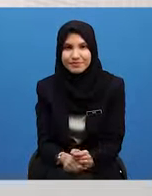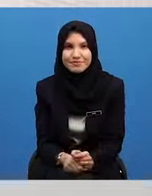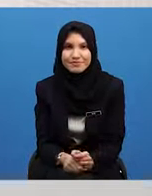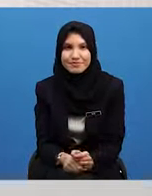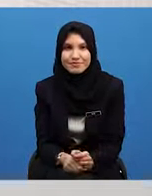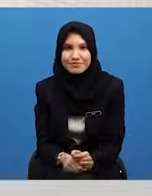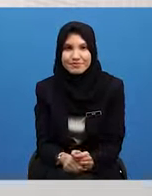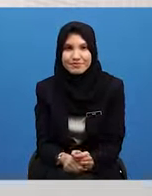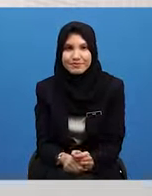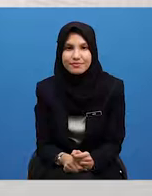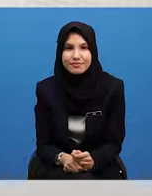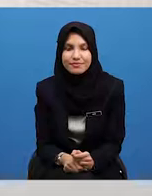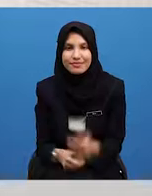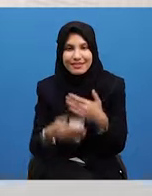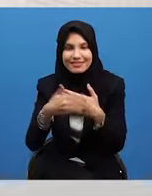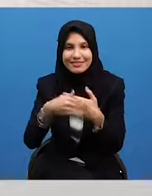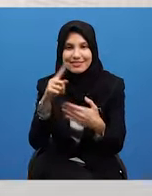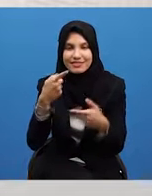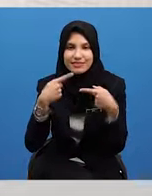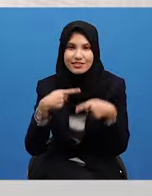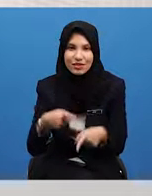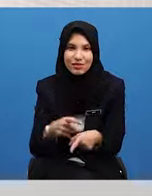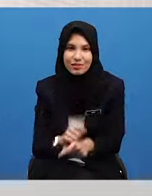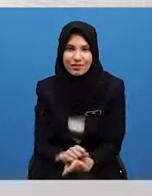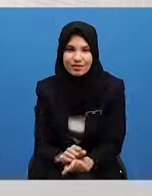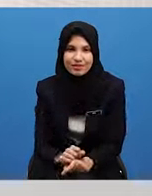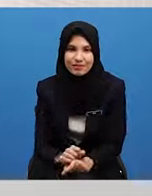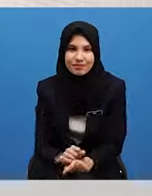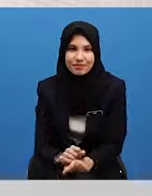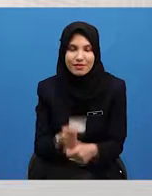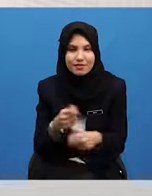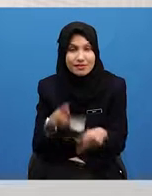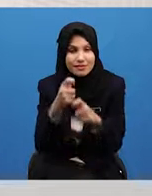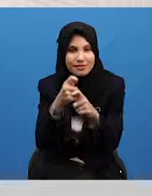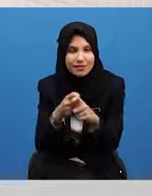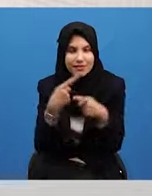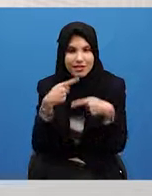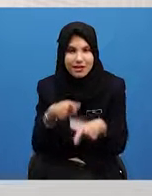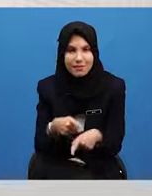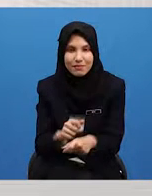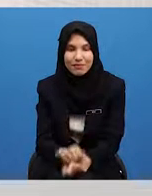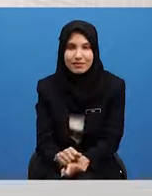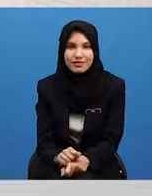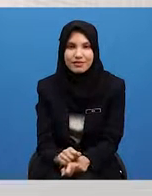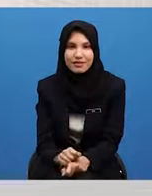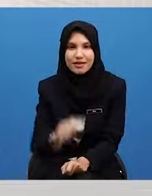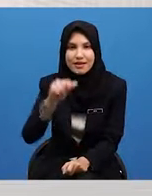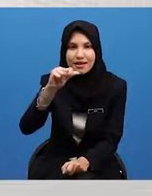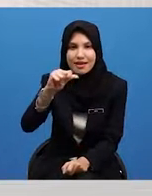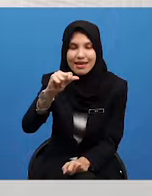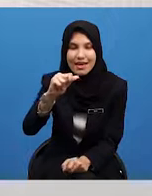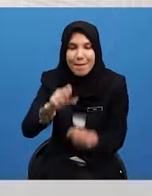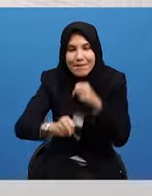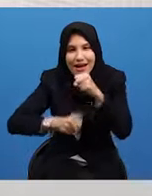perigi. Senang sahaja jawapannya kan? Sudah tentu jawapannya adalah